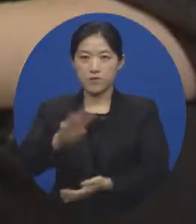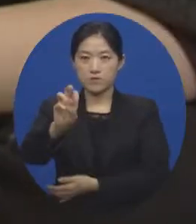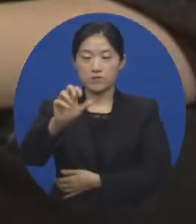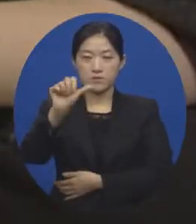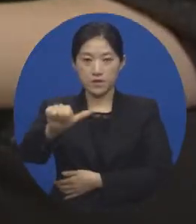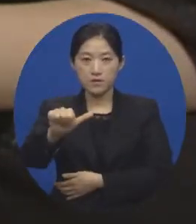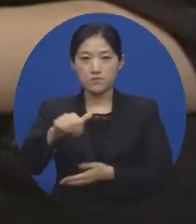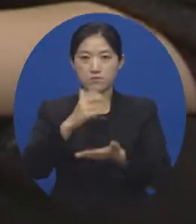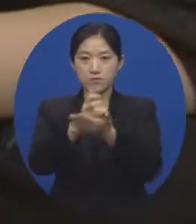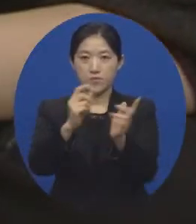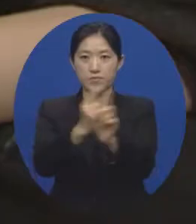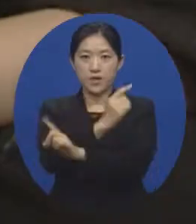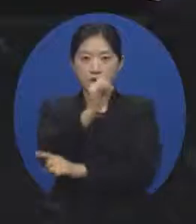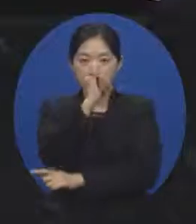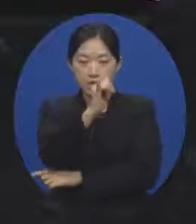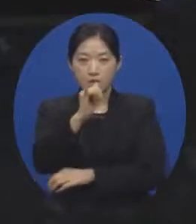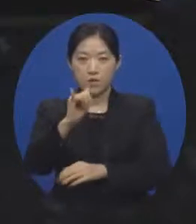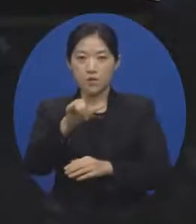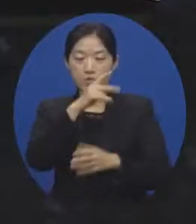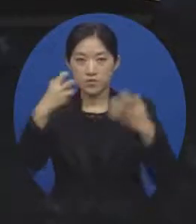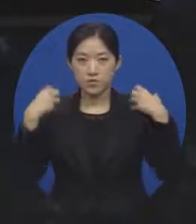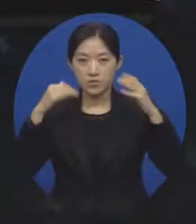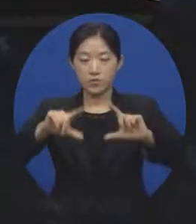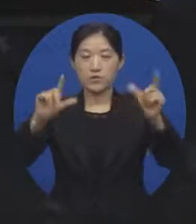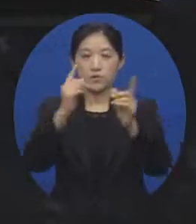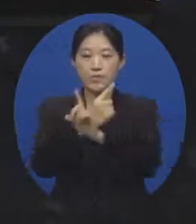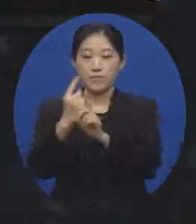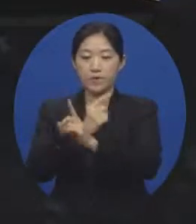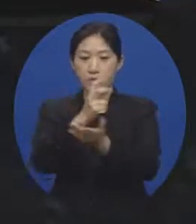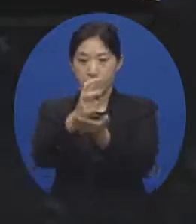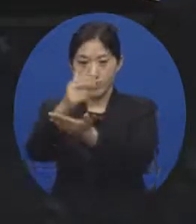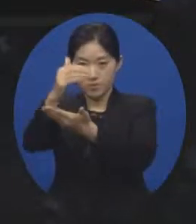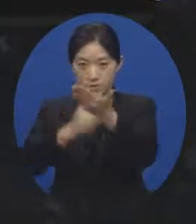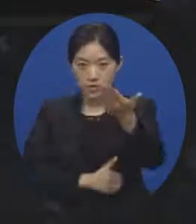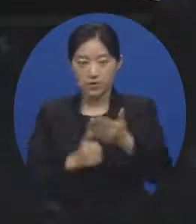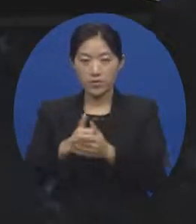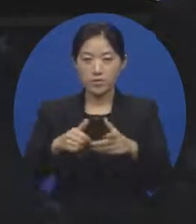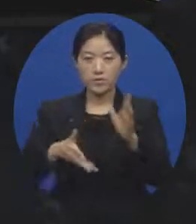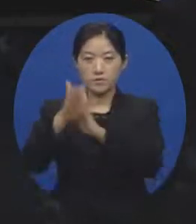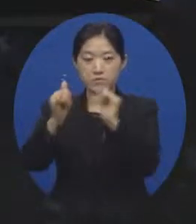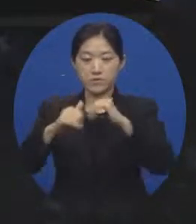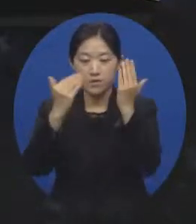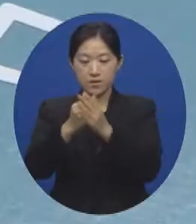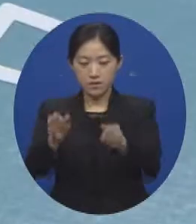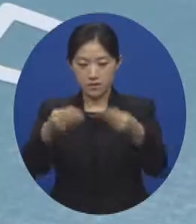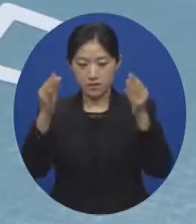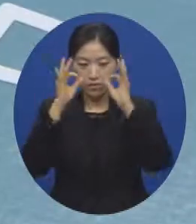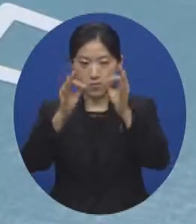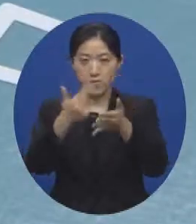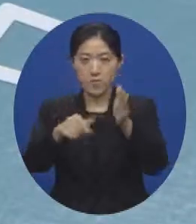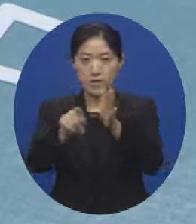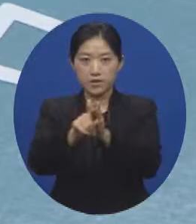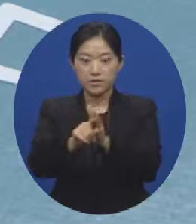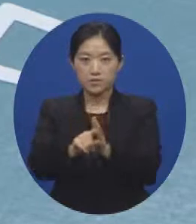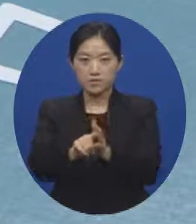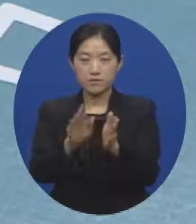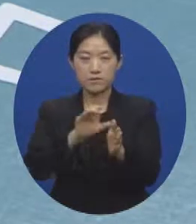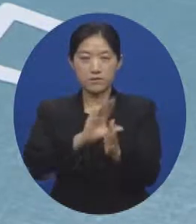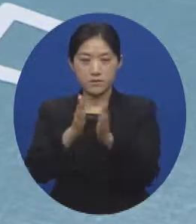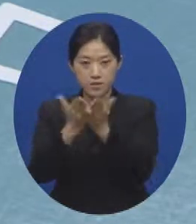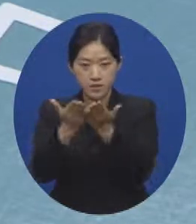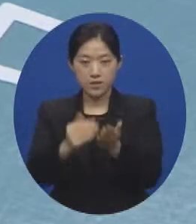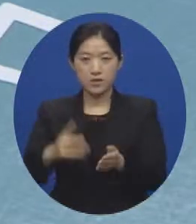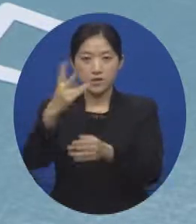달라집니다. 오산시는 올해 달라지는 제도를 지역 주민들이 한눈에 볼 수 있도록 2014년부터